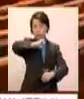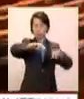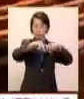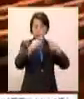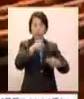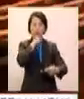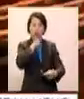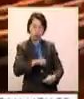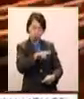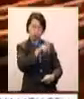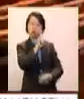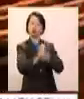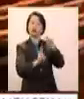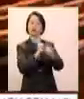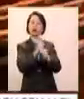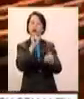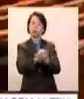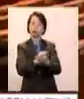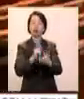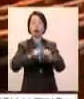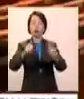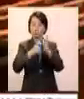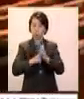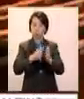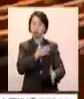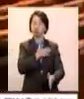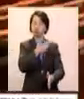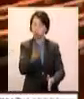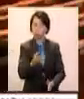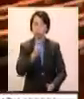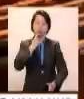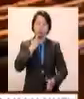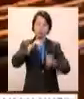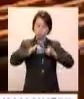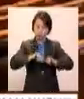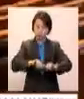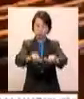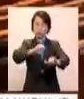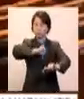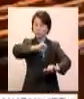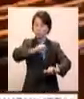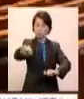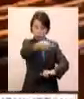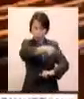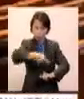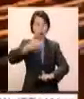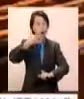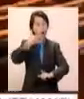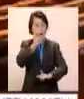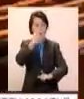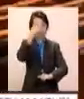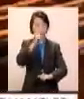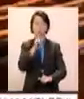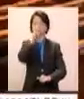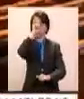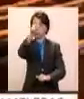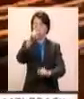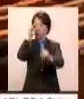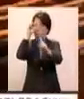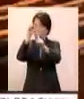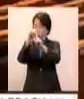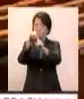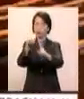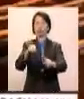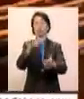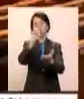berusia 2 tahun itu. Namun, ia memerlukan komitmen serius dan berterusan daripada pejuang-pejuang muda bagi memastikan matlamat sebenar